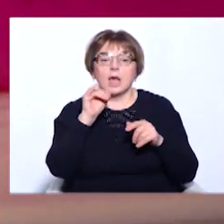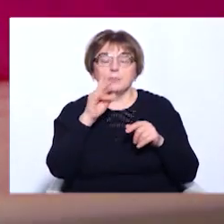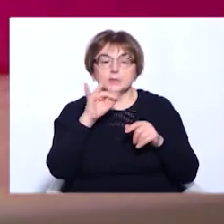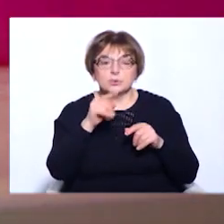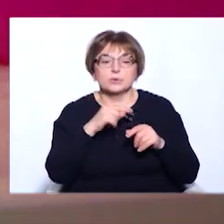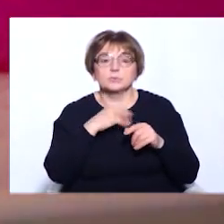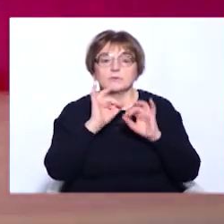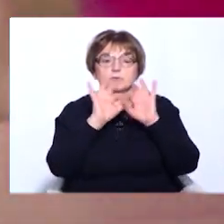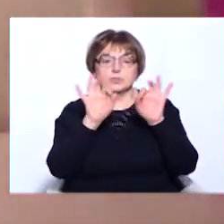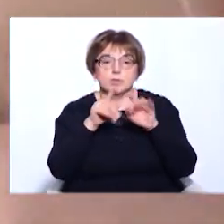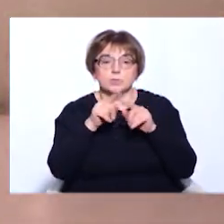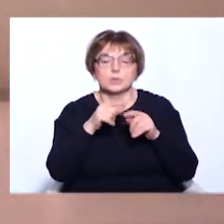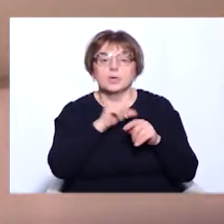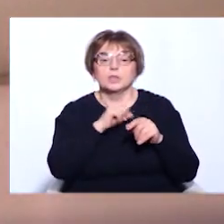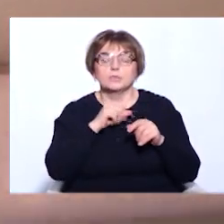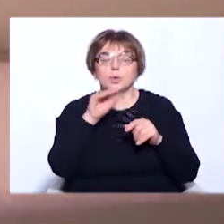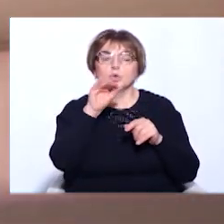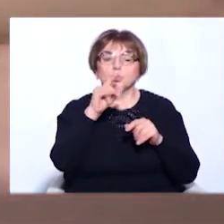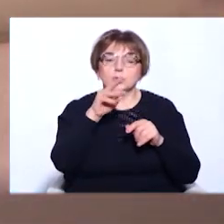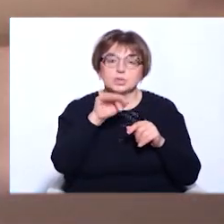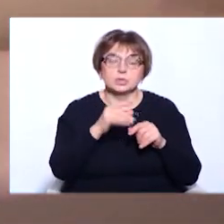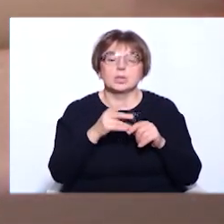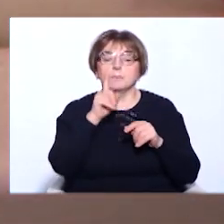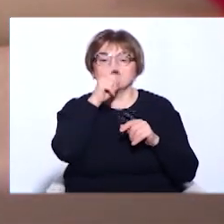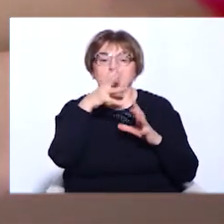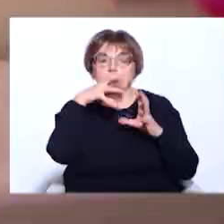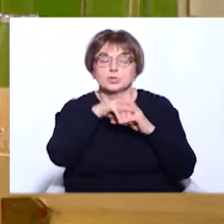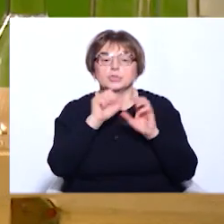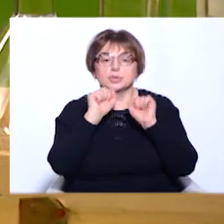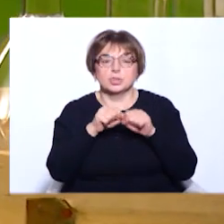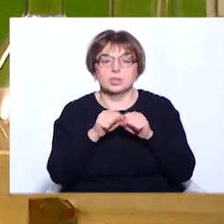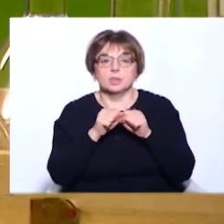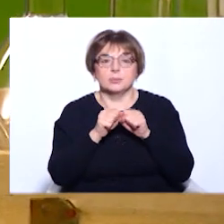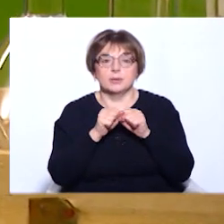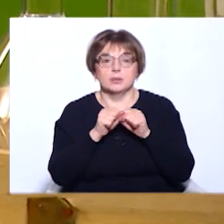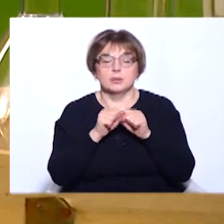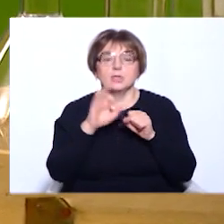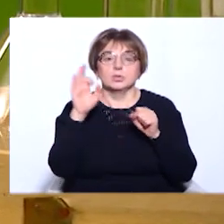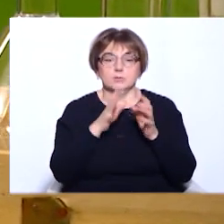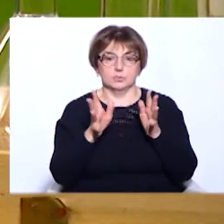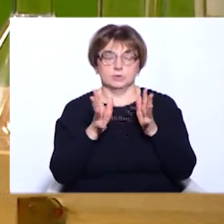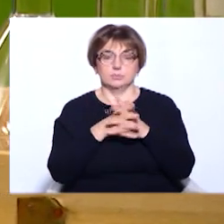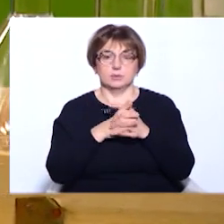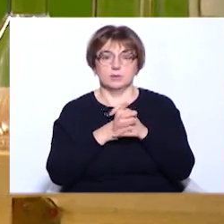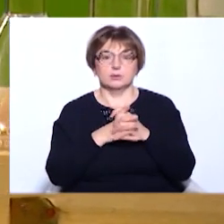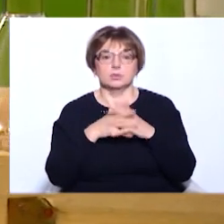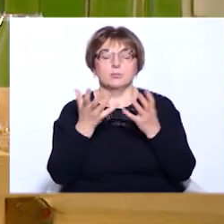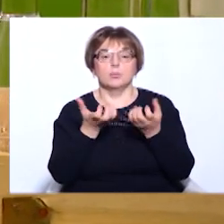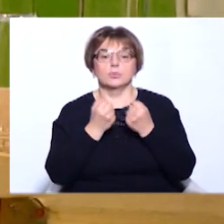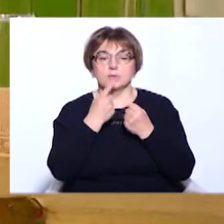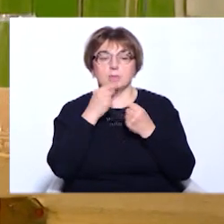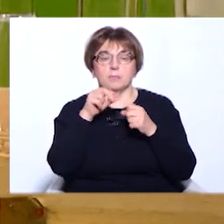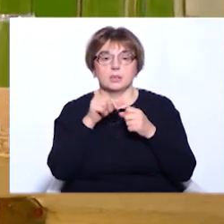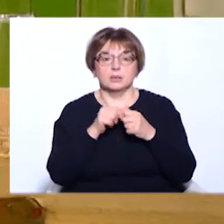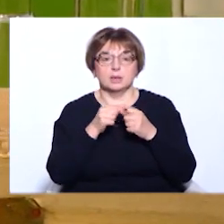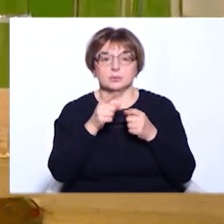ამფოტერობაზეც ვისაუბრეთ, რომ ისინი ტუტეშიც და მჟავაშიც შეიძლება ქიმიურად შევიდნენ რეაქციაში და მოგვცენ მარილები